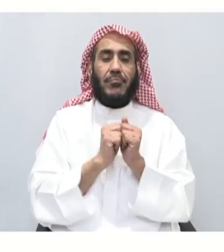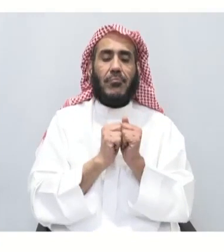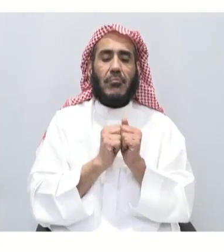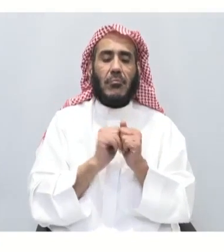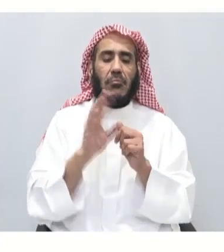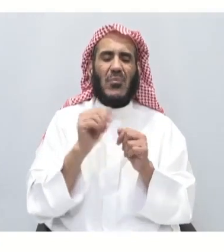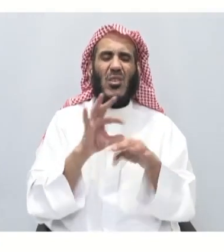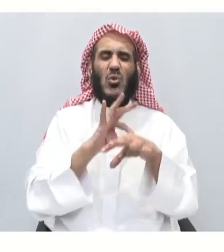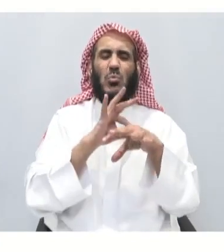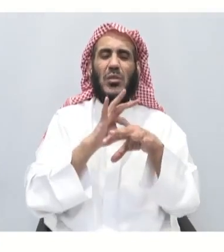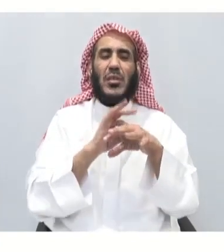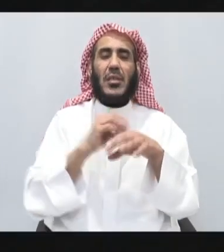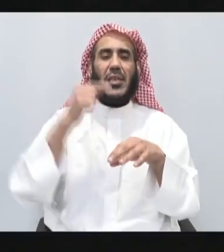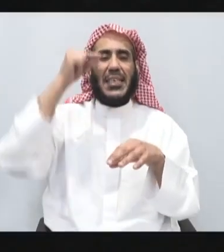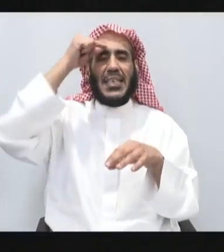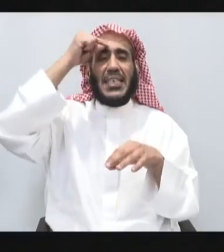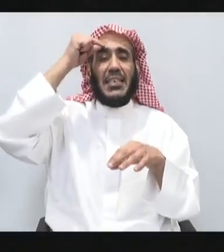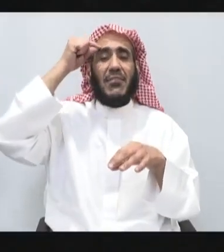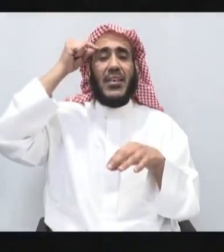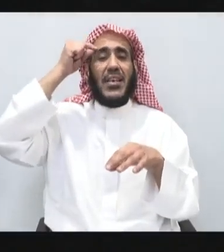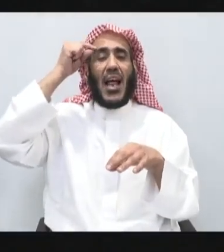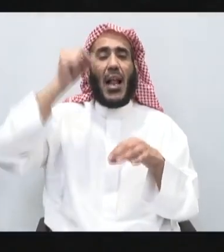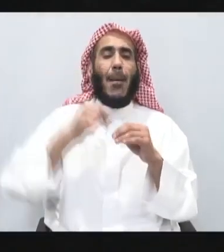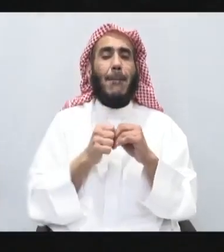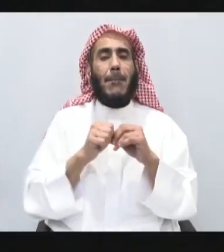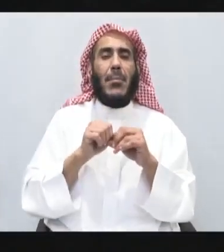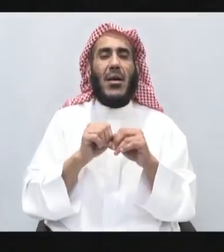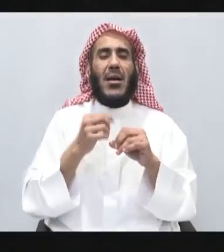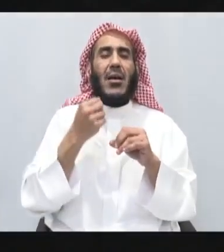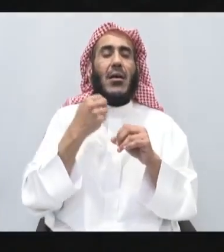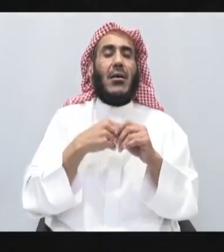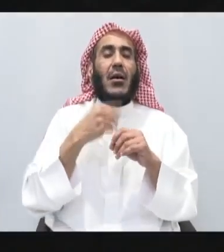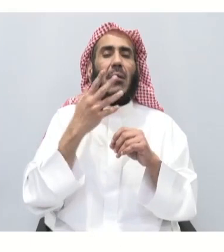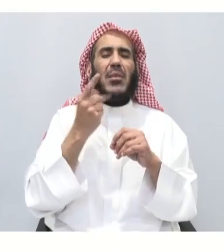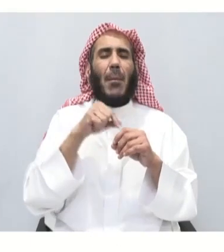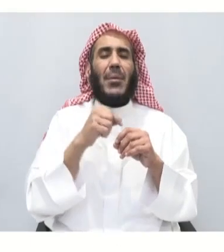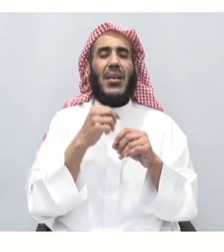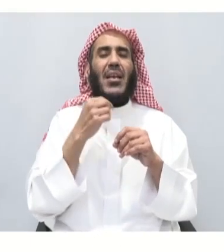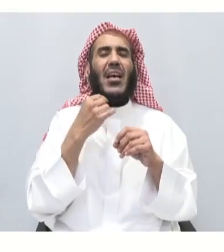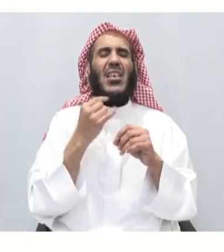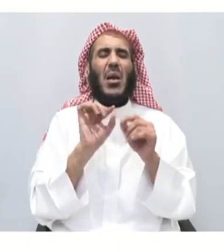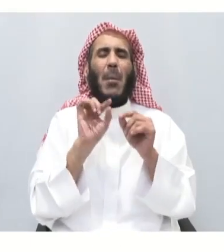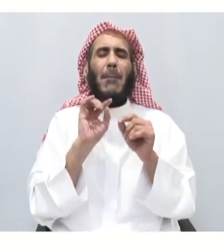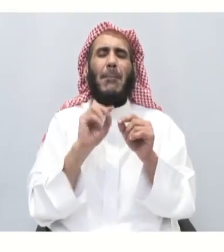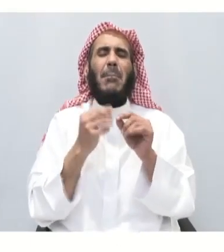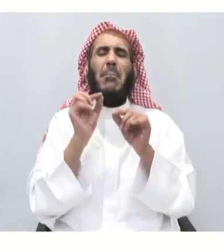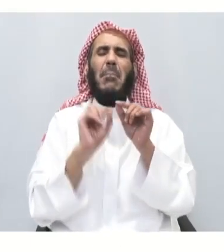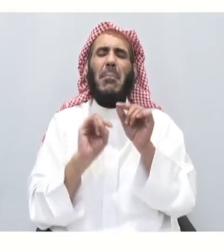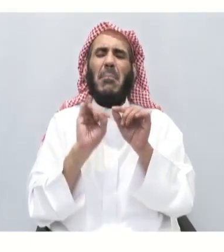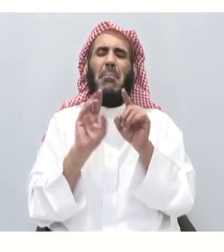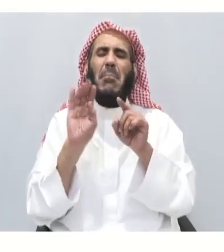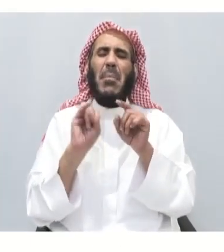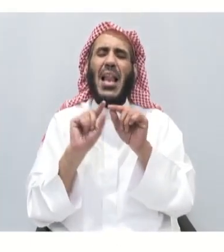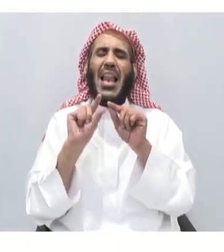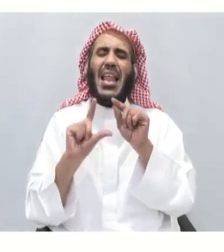سمك جلد جفن العين خ من ملي في